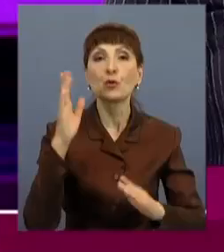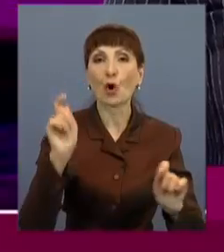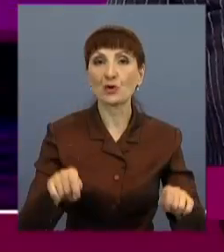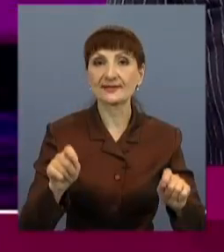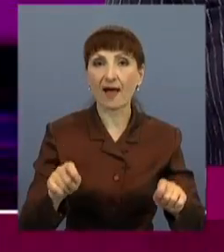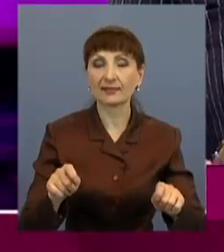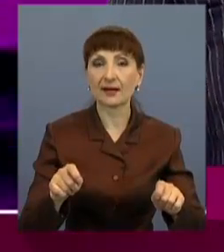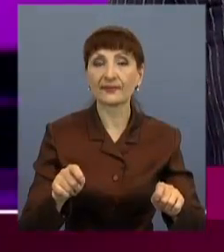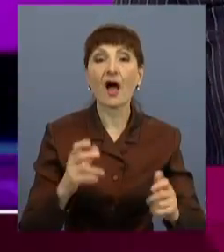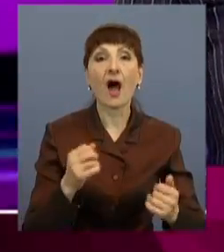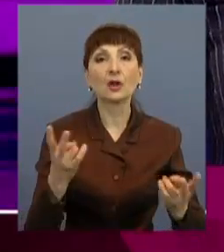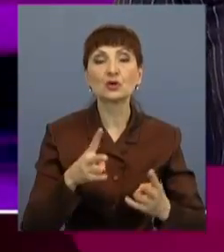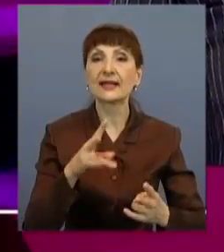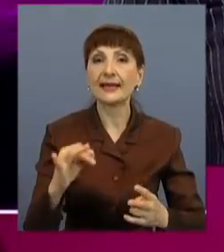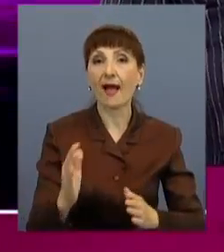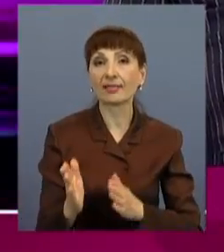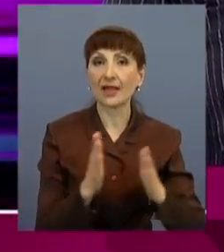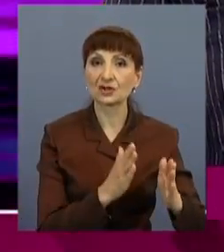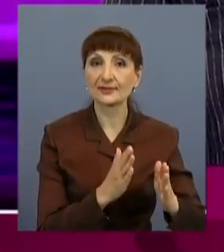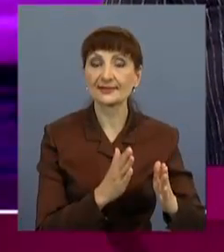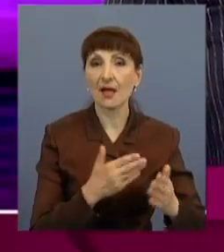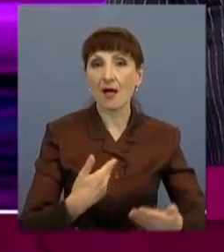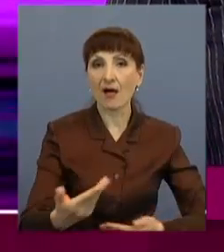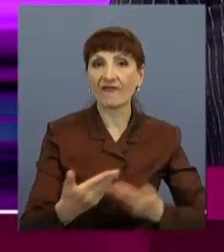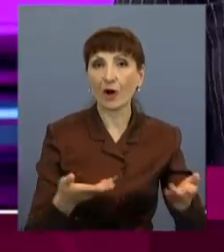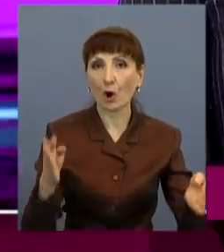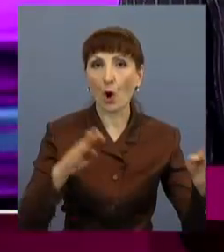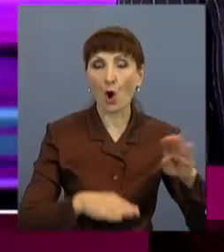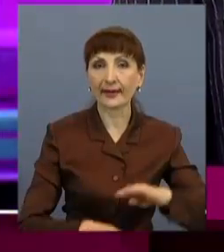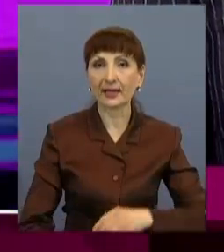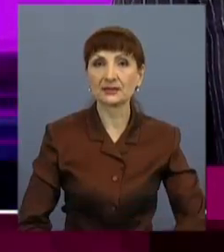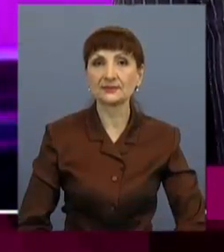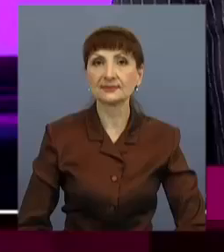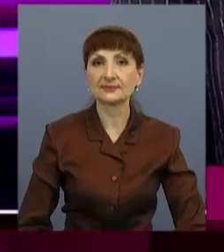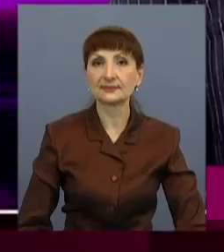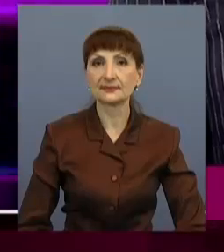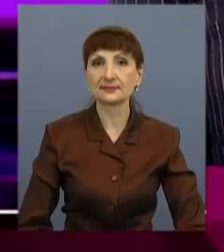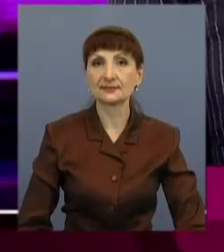осадках. А стоит ли отложить походы в горные районы?